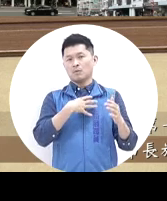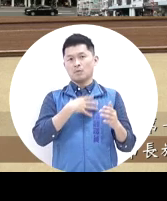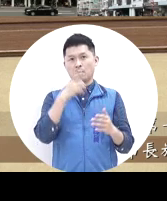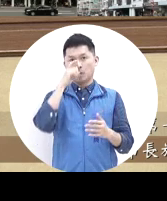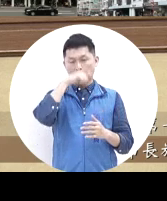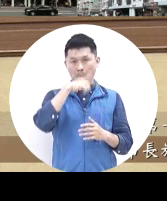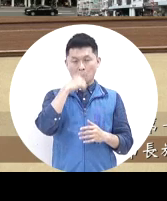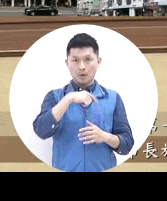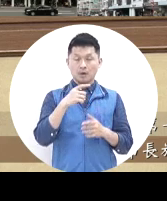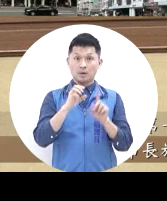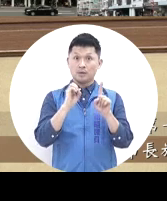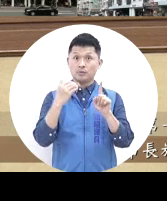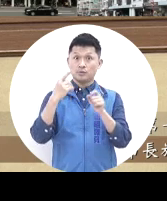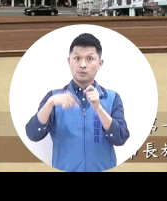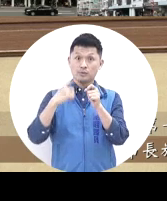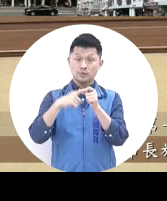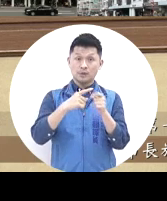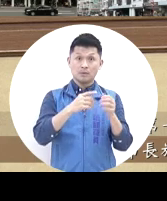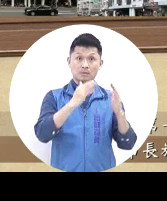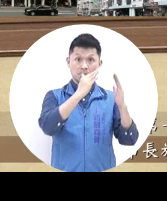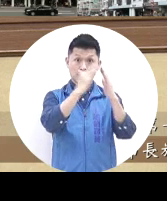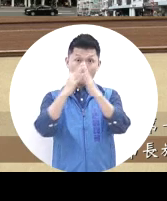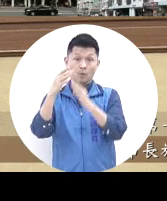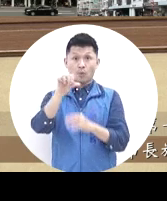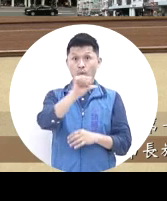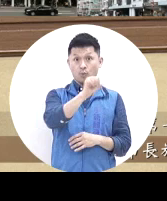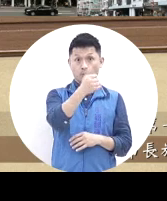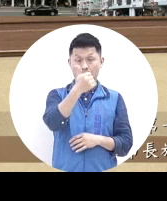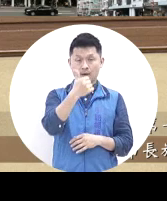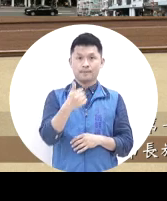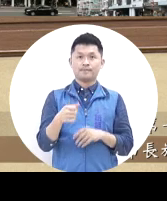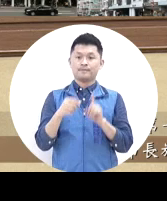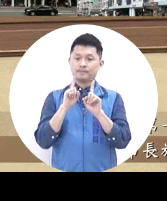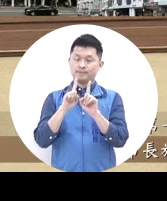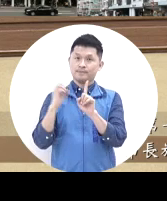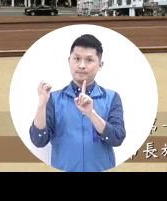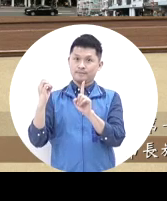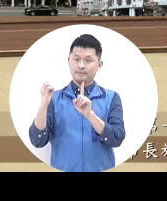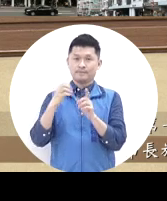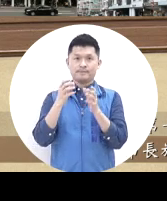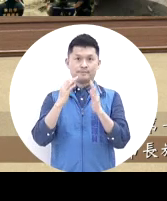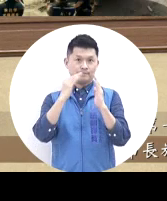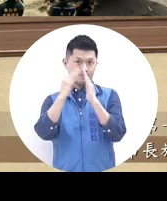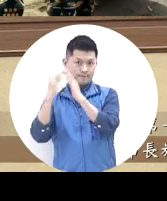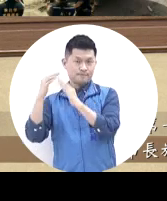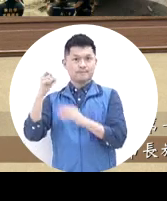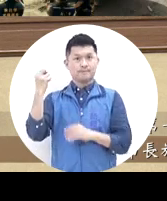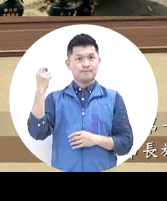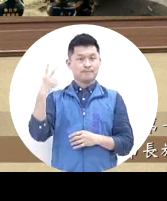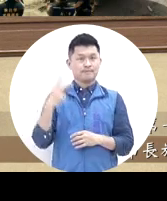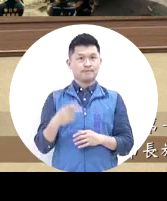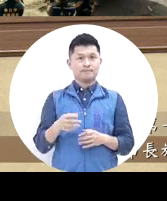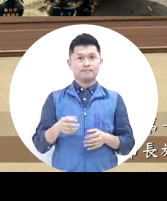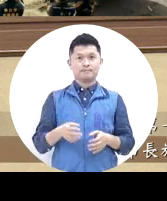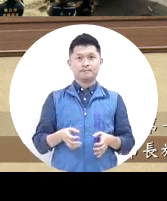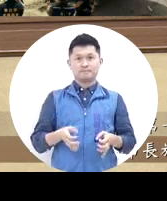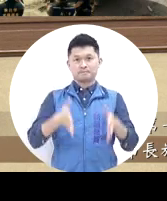已经完成500栋，110年完成200栋。至于围绕的都更